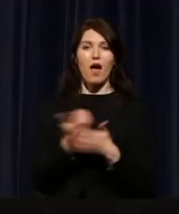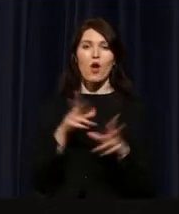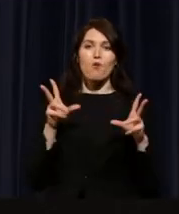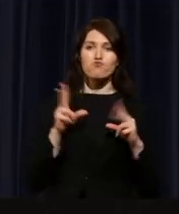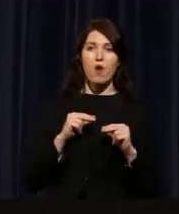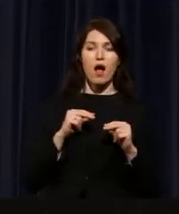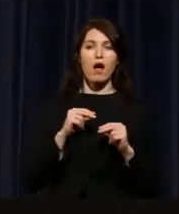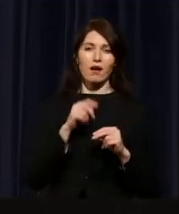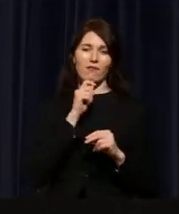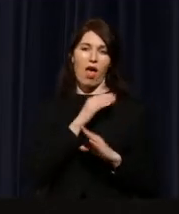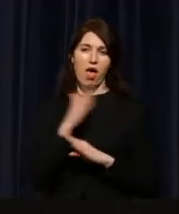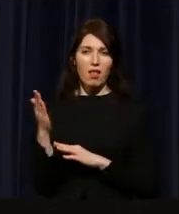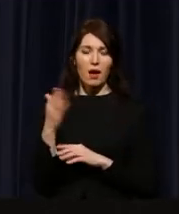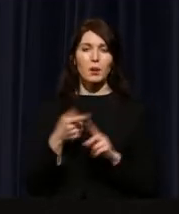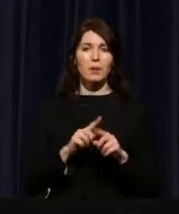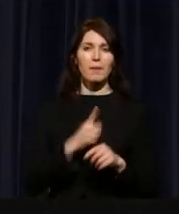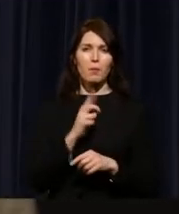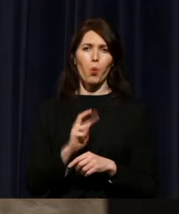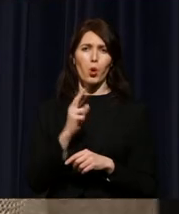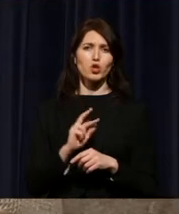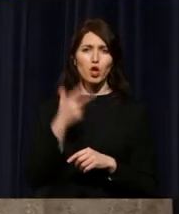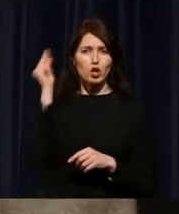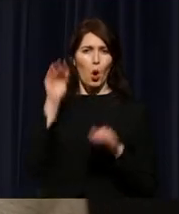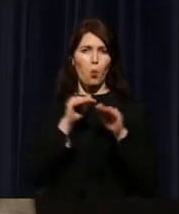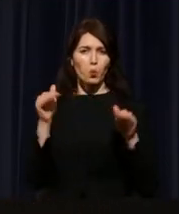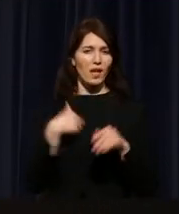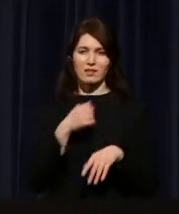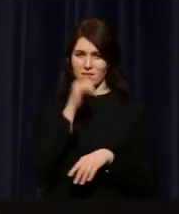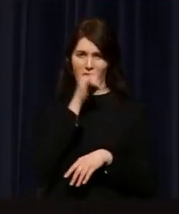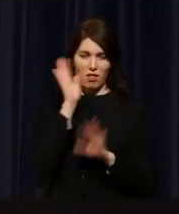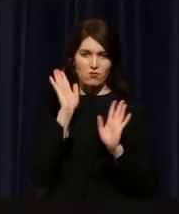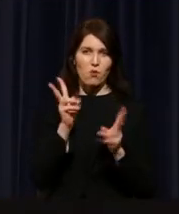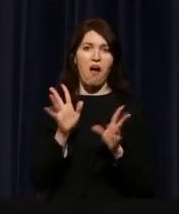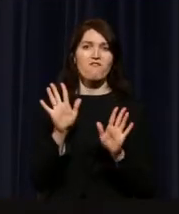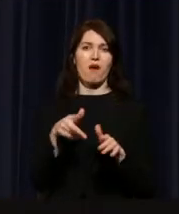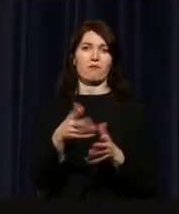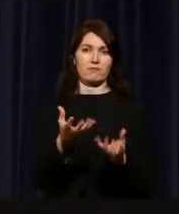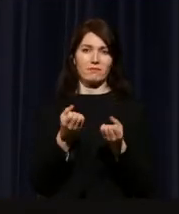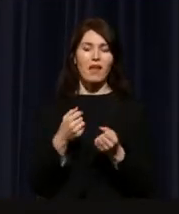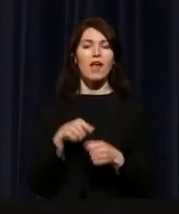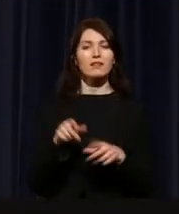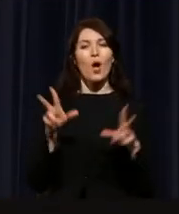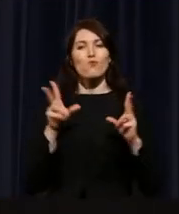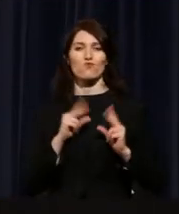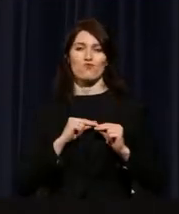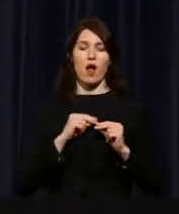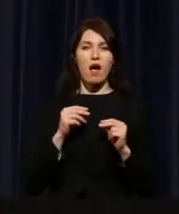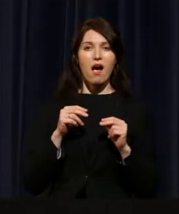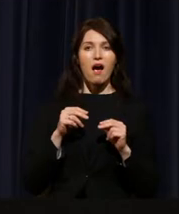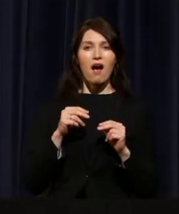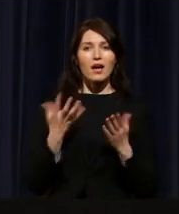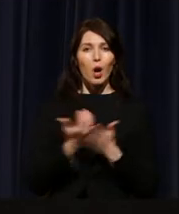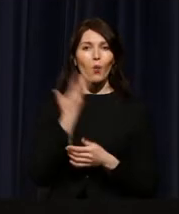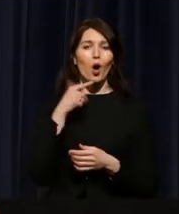to nāk daudz vēlāk, jo pirmā, otrā, trešā kursa absolūti es neticu, ka to var tā iegūt, jo tas gandarījums rodas tajā brīdī, ka tu